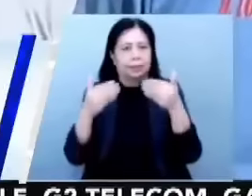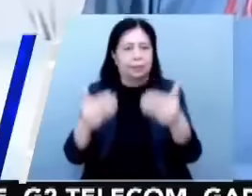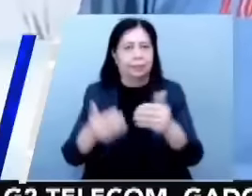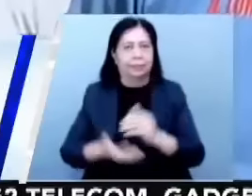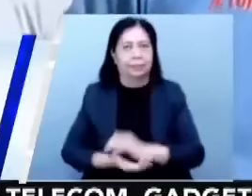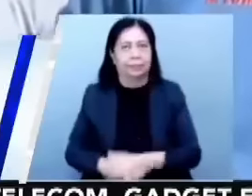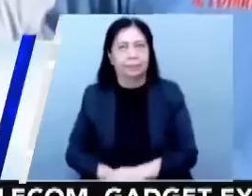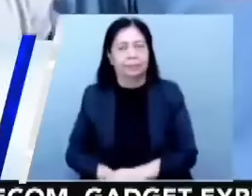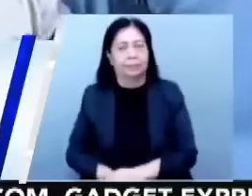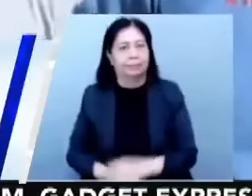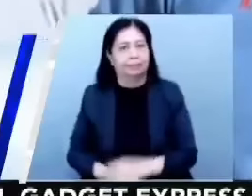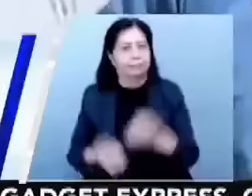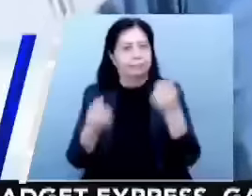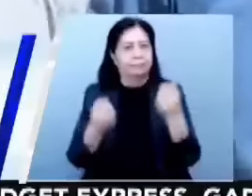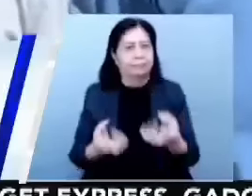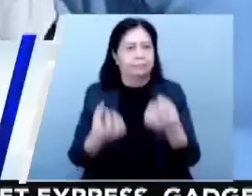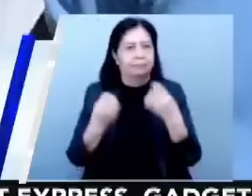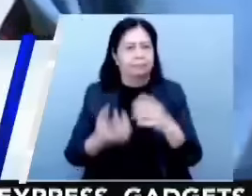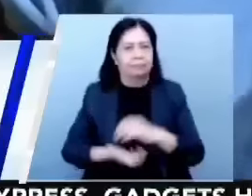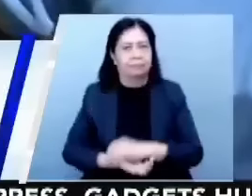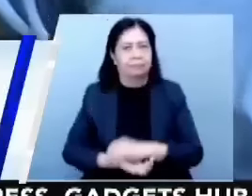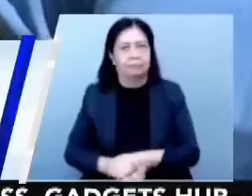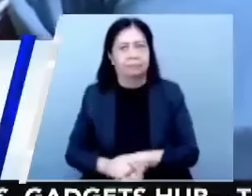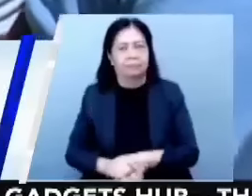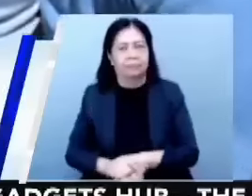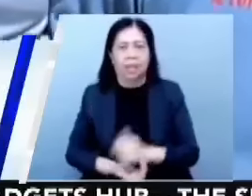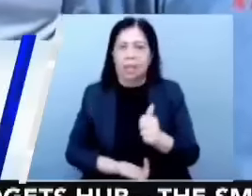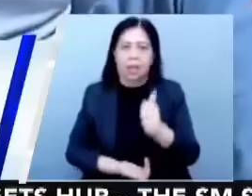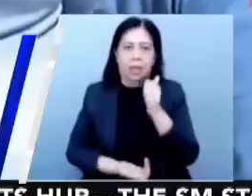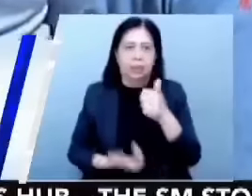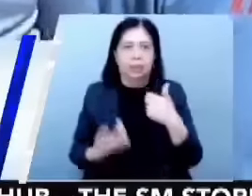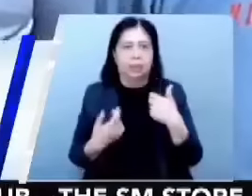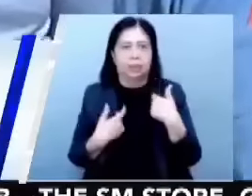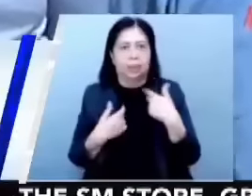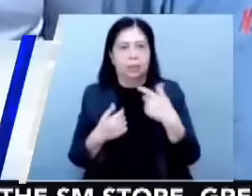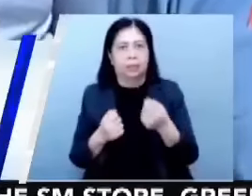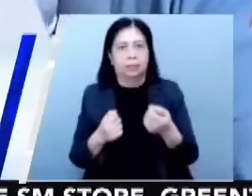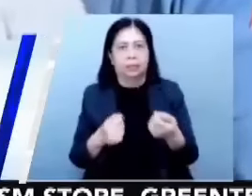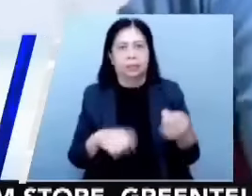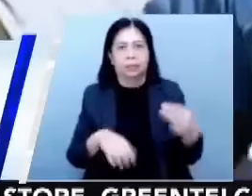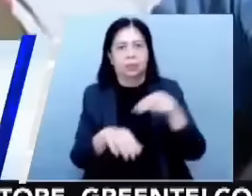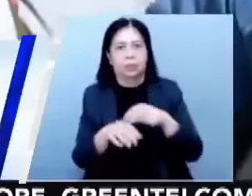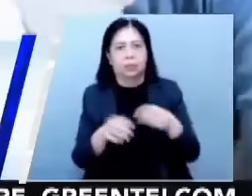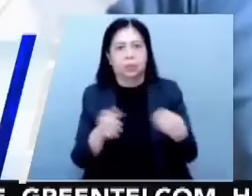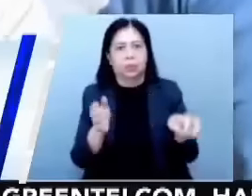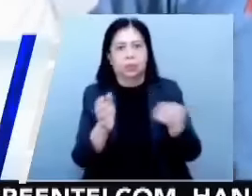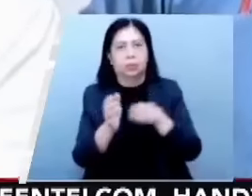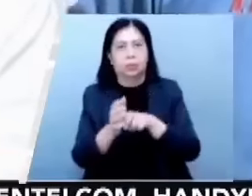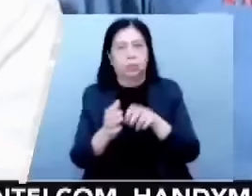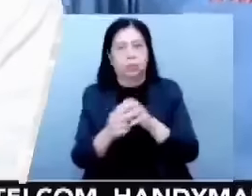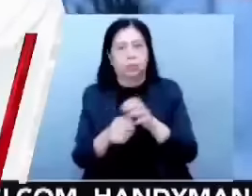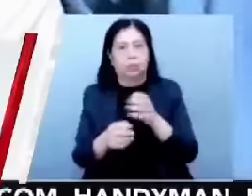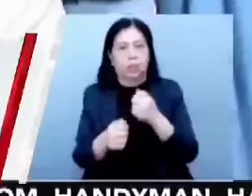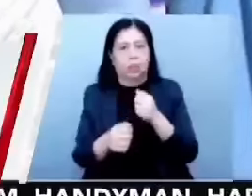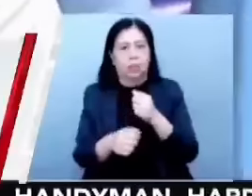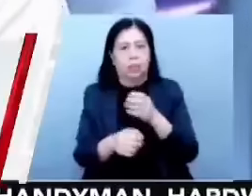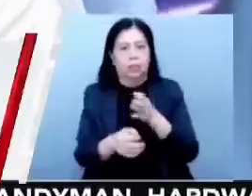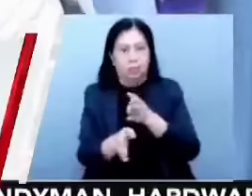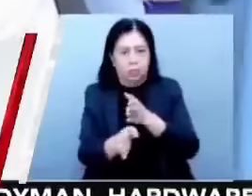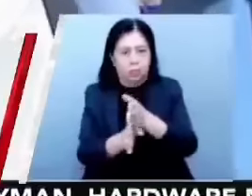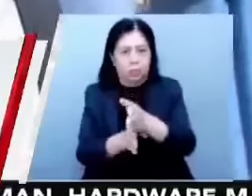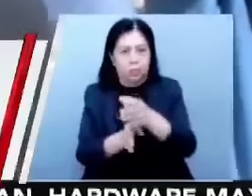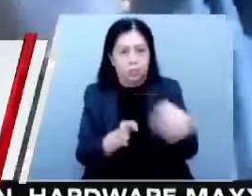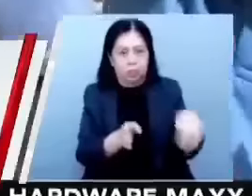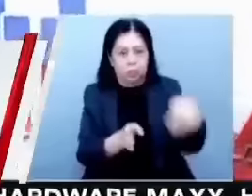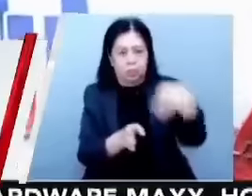doon eh, napakalayo pa. Ayaw natin na mayroong mga nakasampa doon sa island at ayaw natin na mayroong mga nakakalat pa